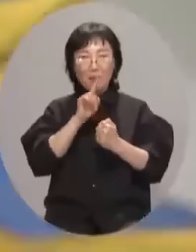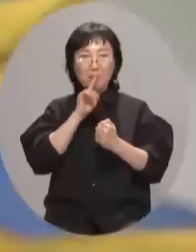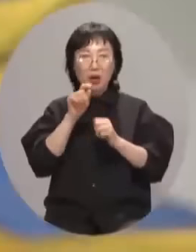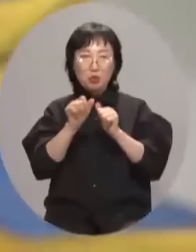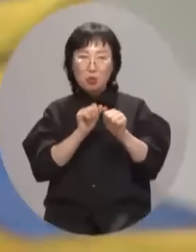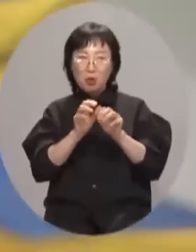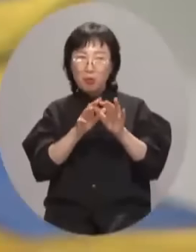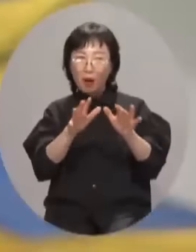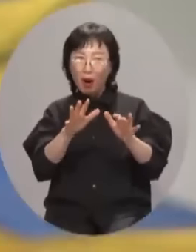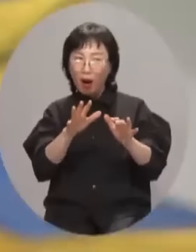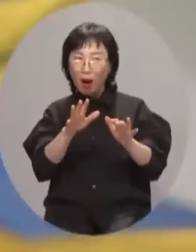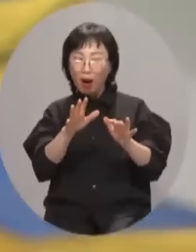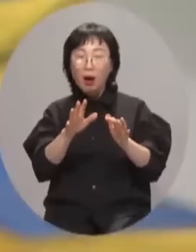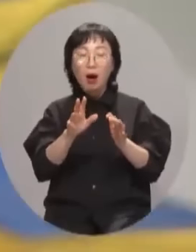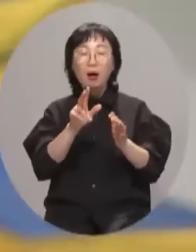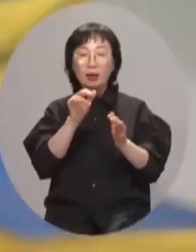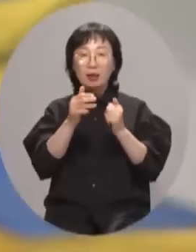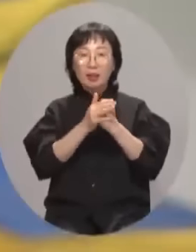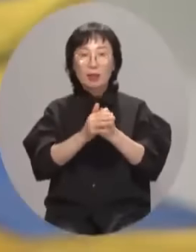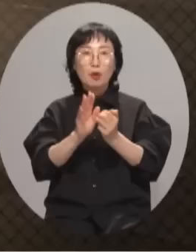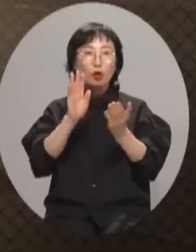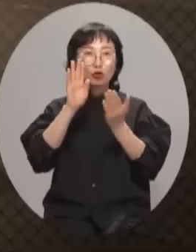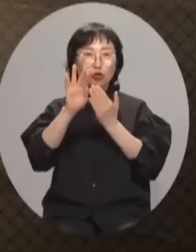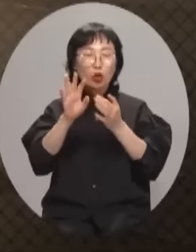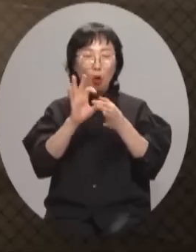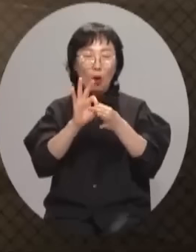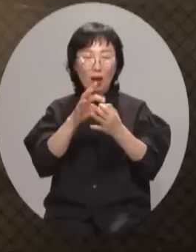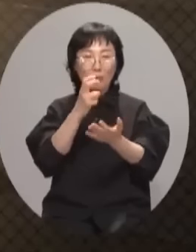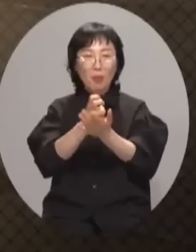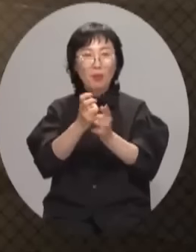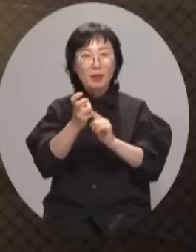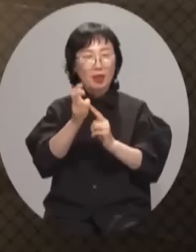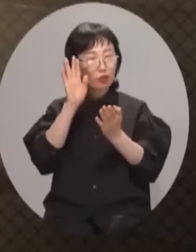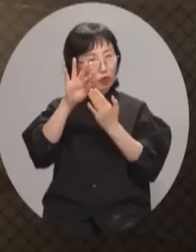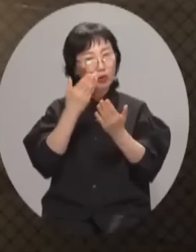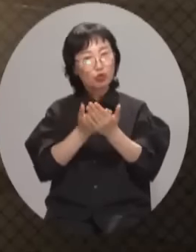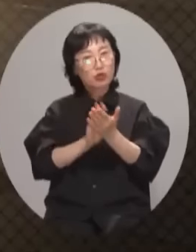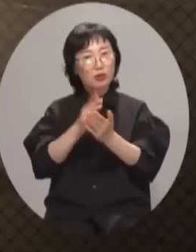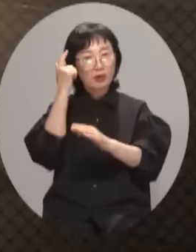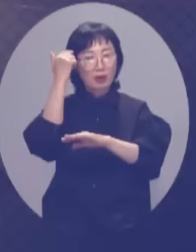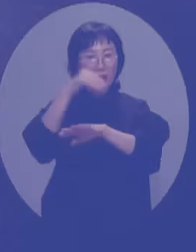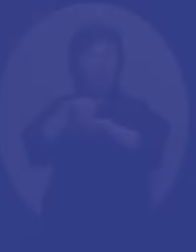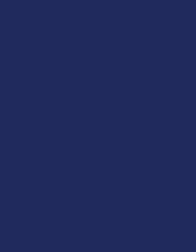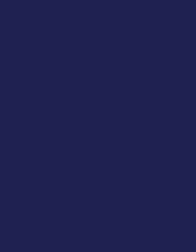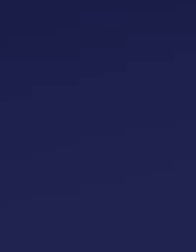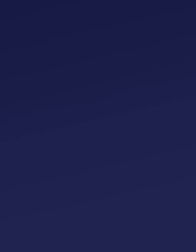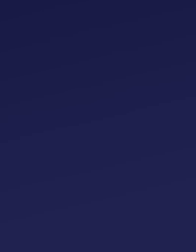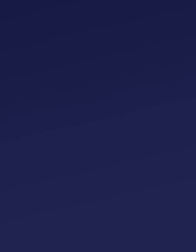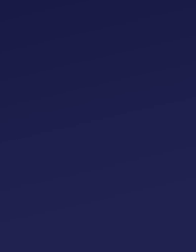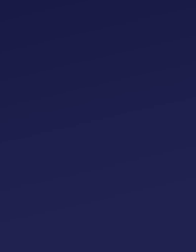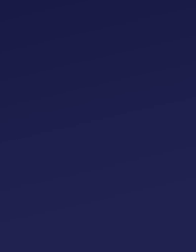소지가 있다며 관련 조례는 추후 손보려 한다는 입장입니다 MBC 뉴스